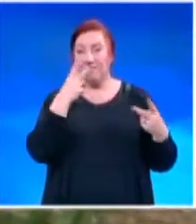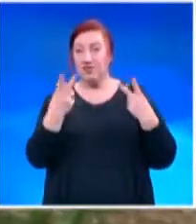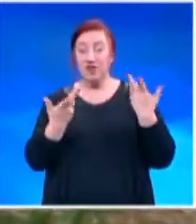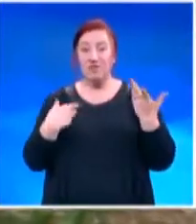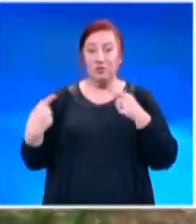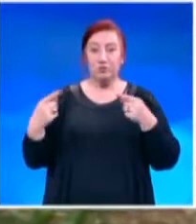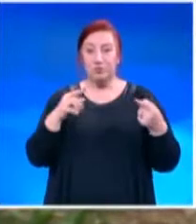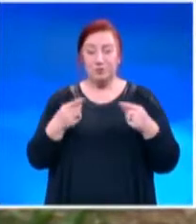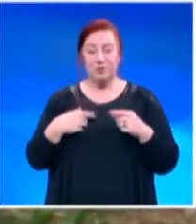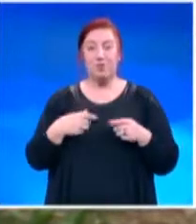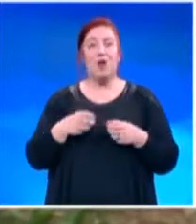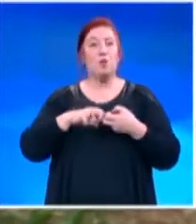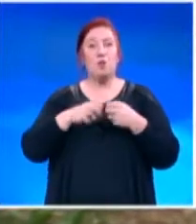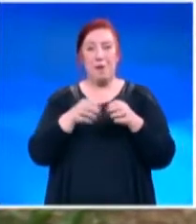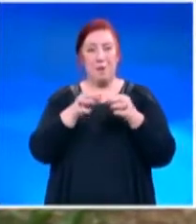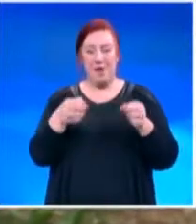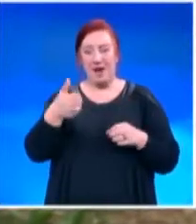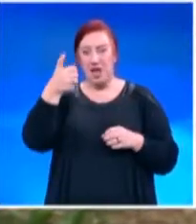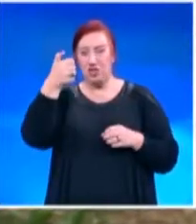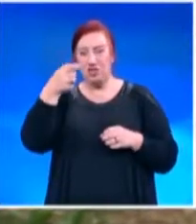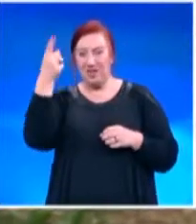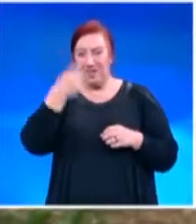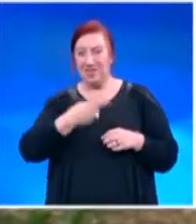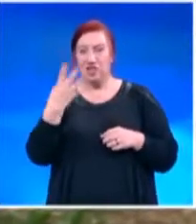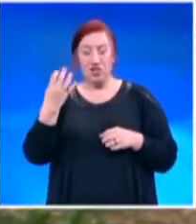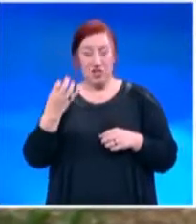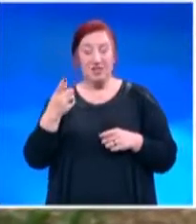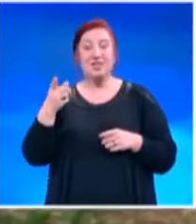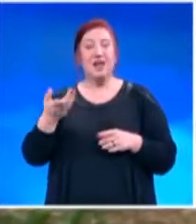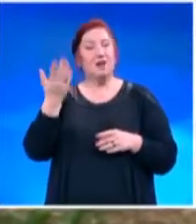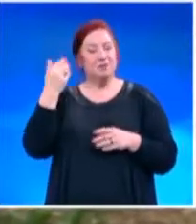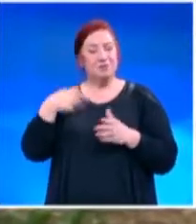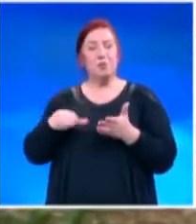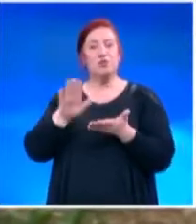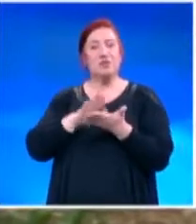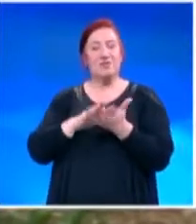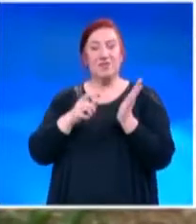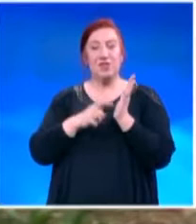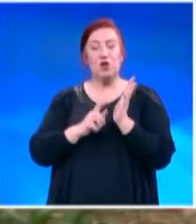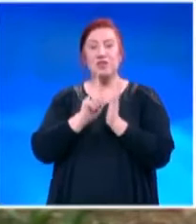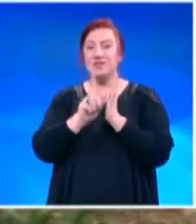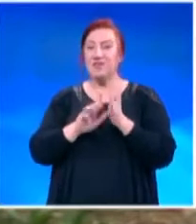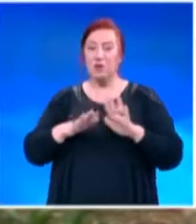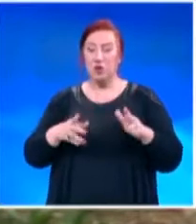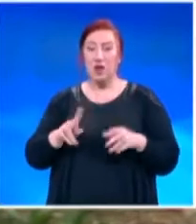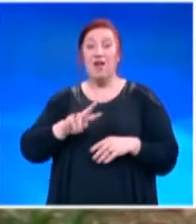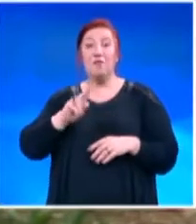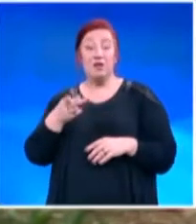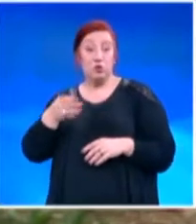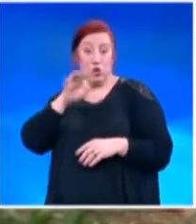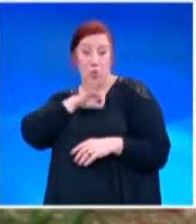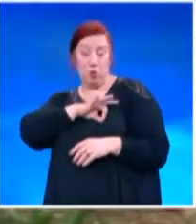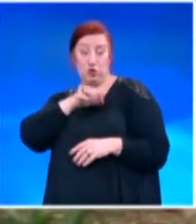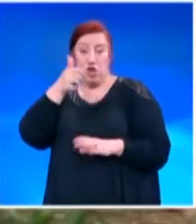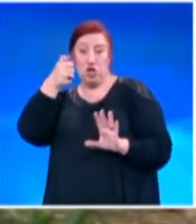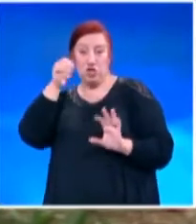Проблемът с мярката 60 на 40 е поставен още в самия закон за извънредното положение, защото вместо да се получи 60%